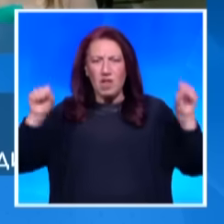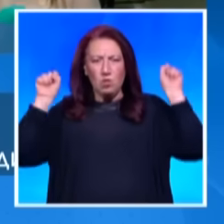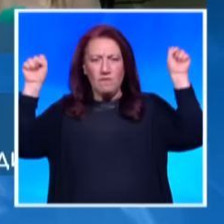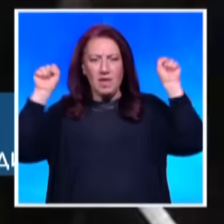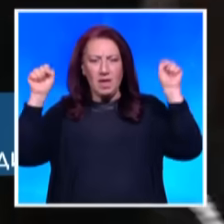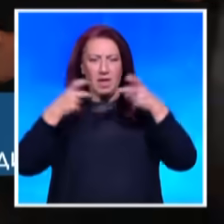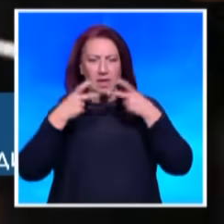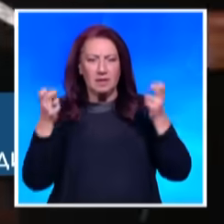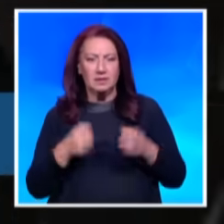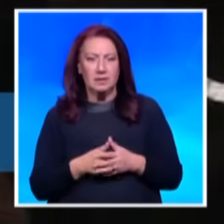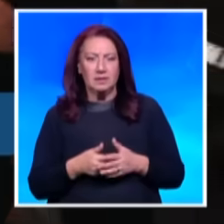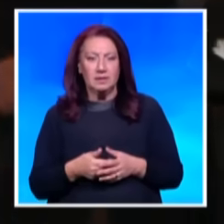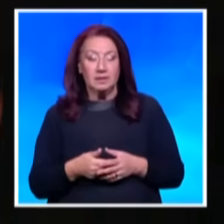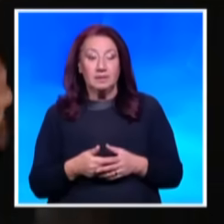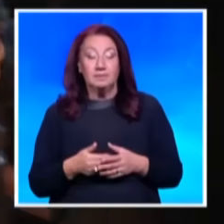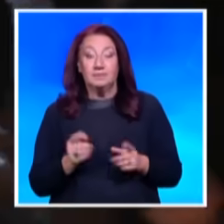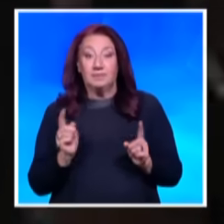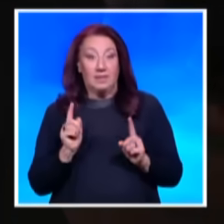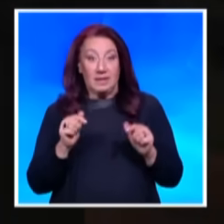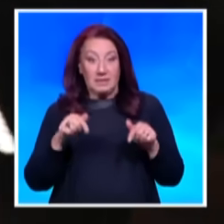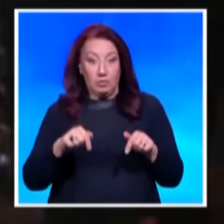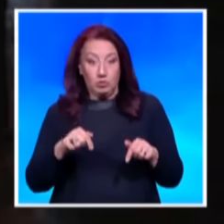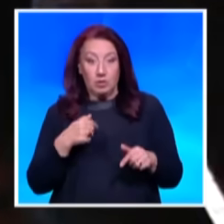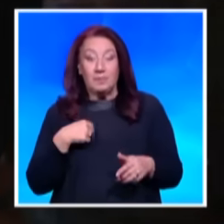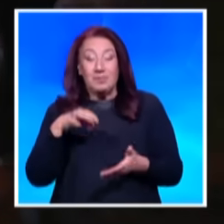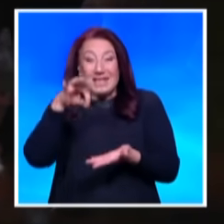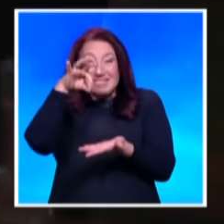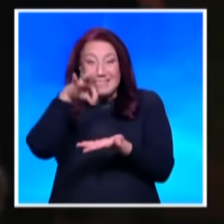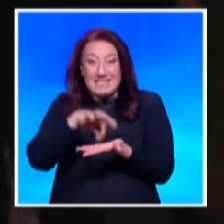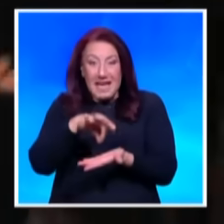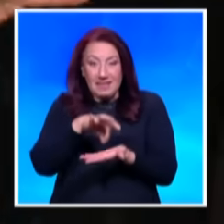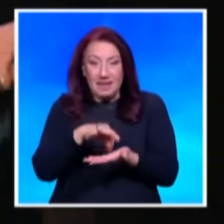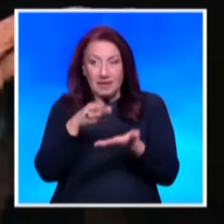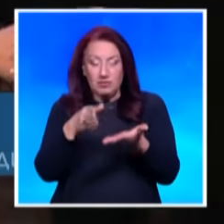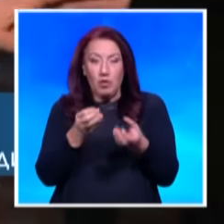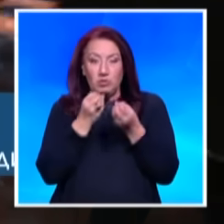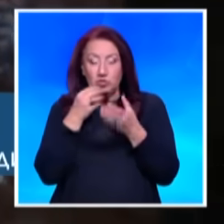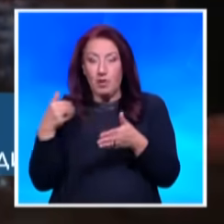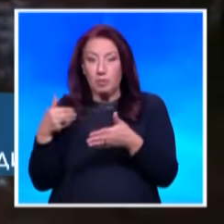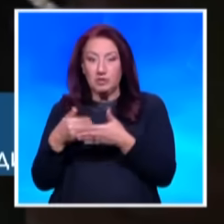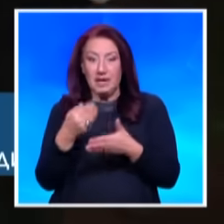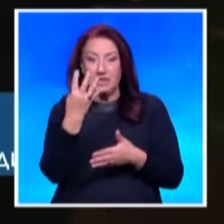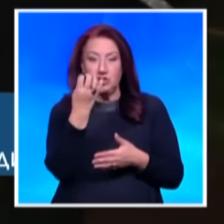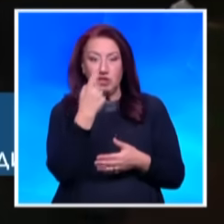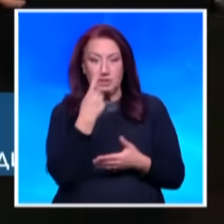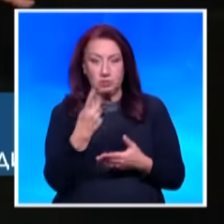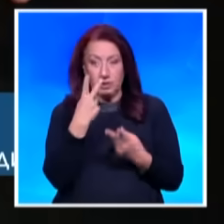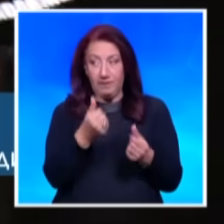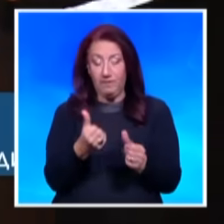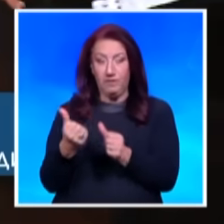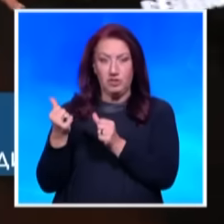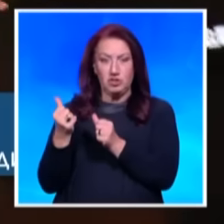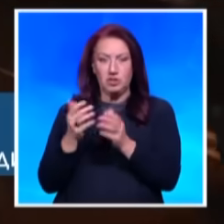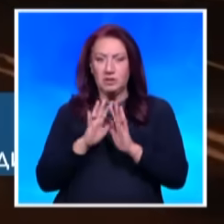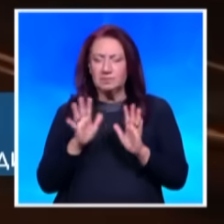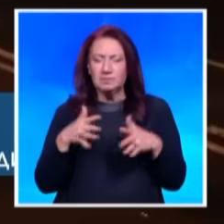Добър вечер. Не само в буферната зона, бих казал, че се намирам в епицентъра на това, което се случи през последните 40 минути. Сами може да се ориентирате от